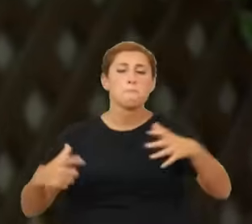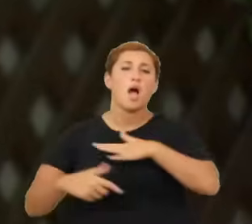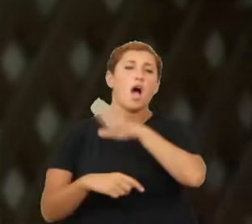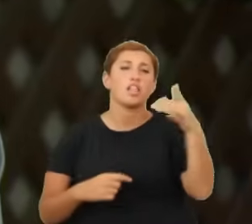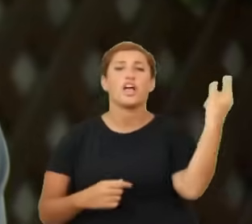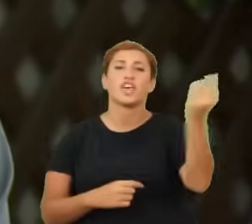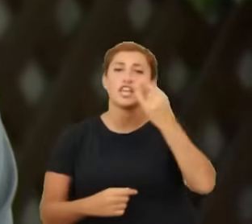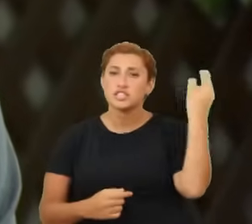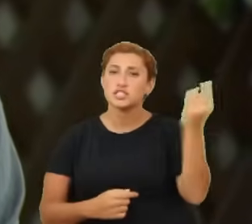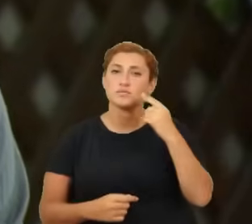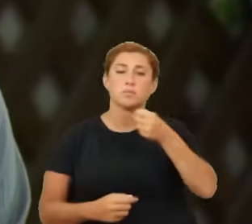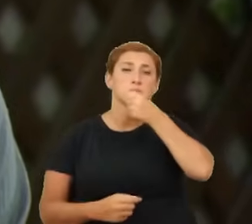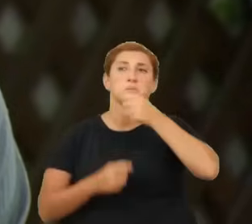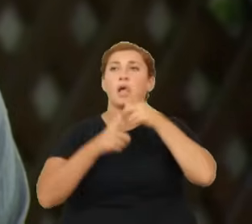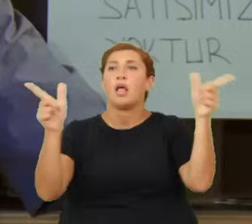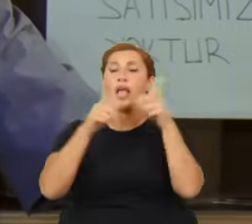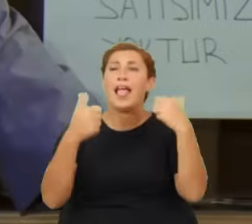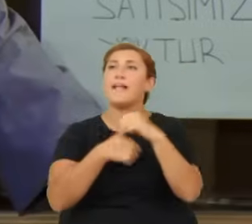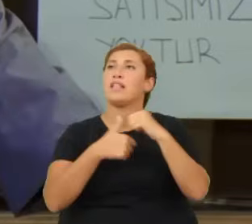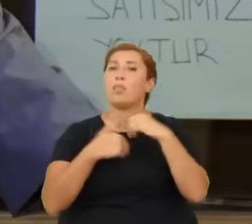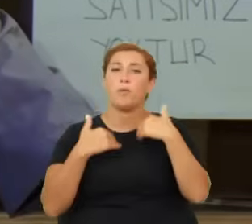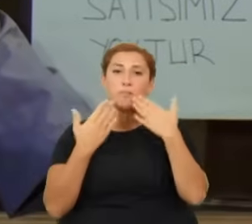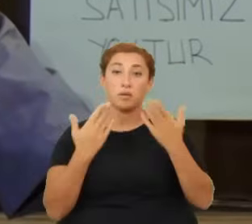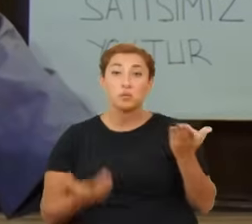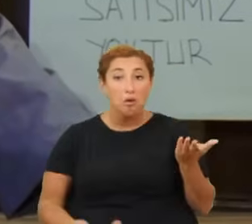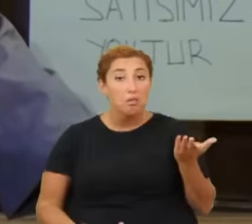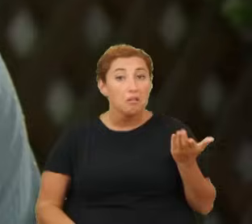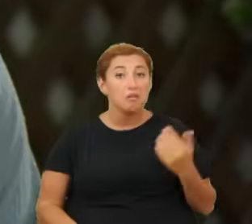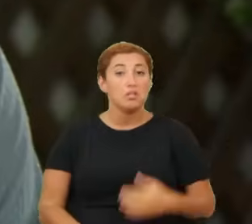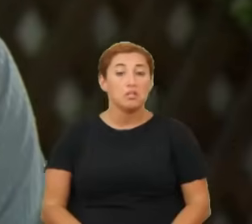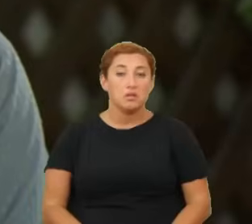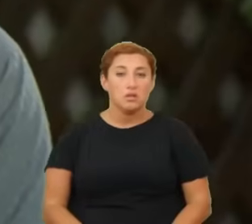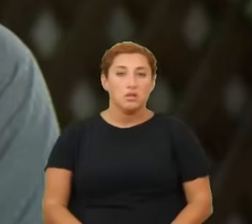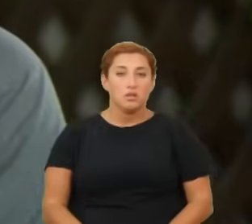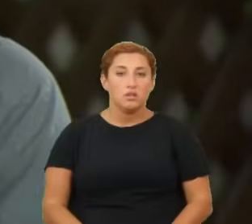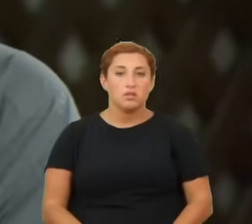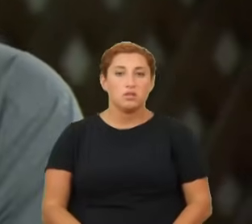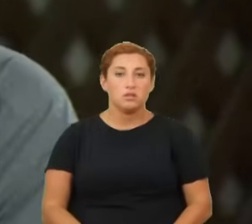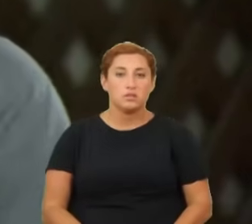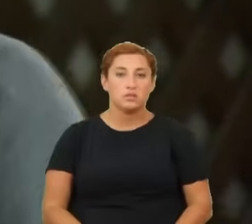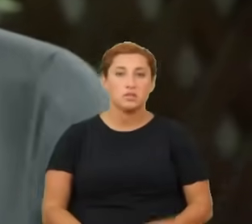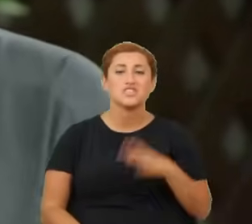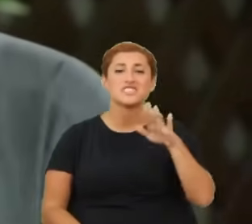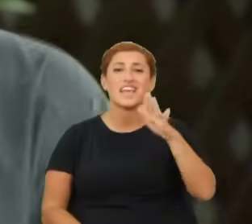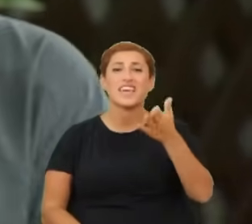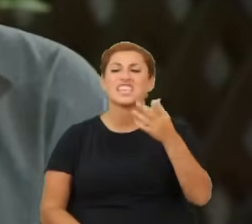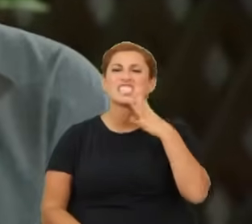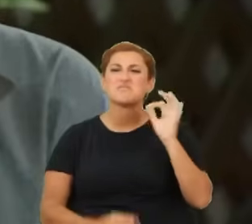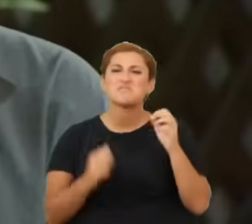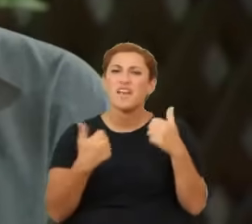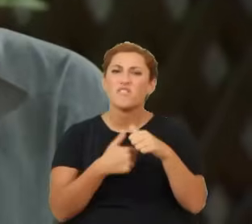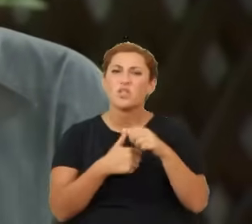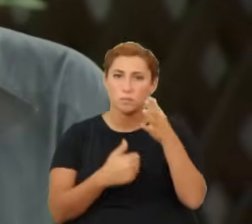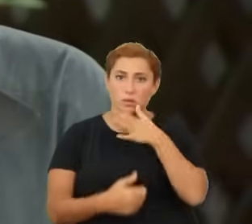mahalleyi gezmiş, anons etmiş evlenelim diye. Allah Allah. Ya. Şey, kimle